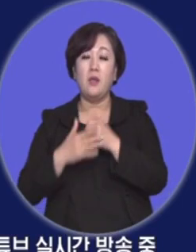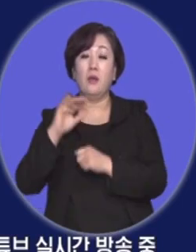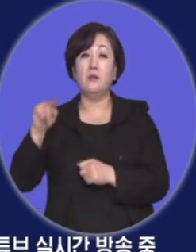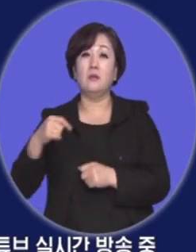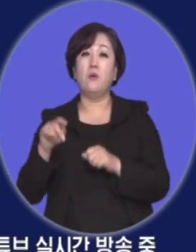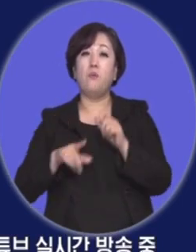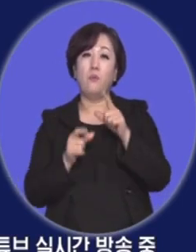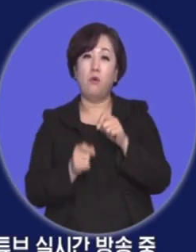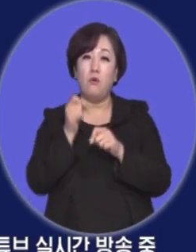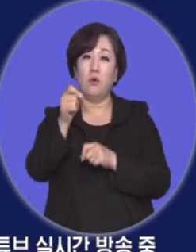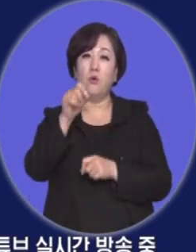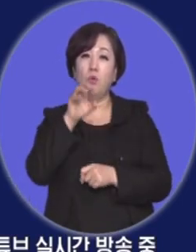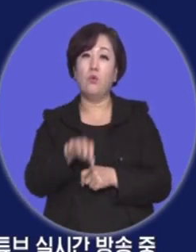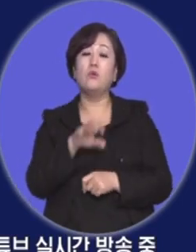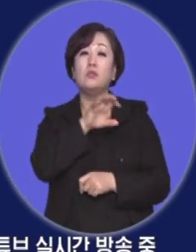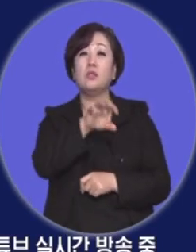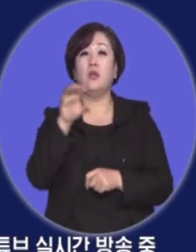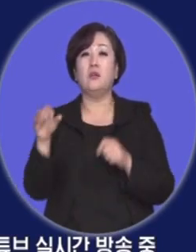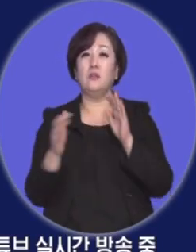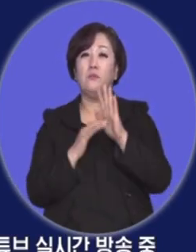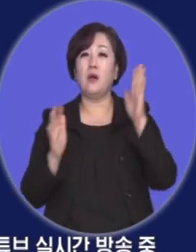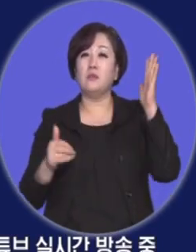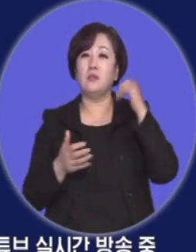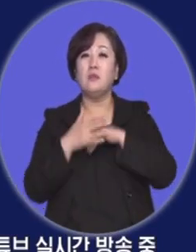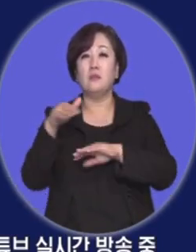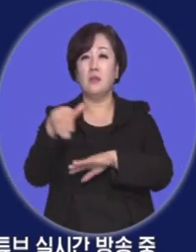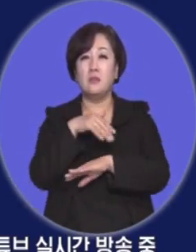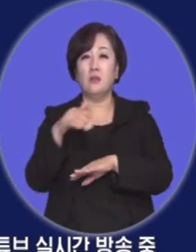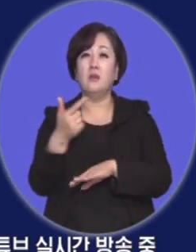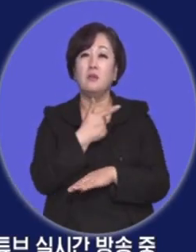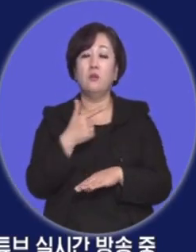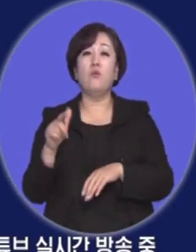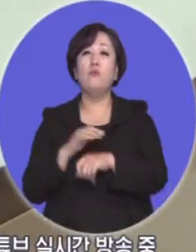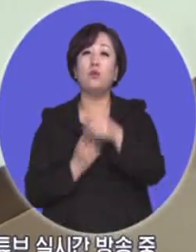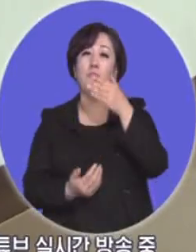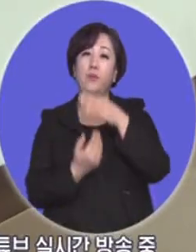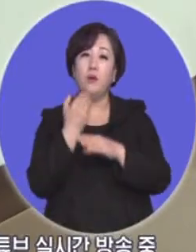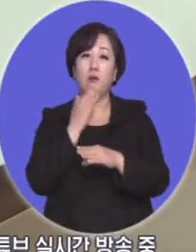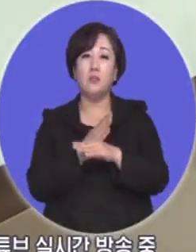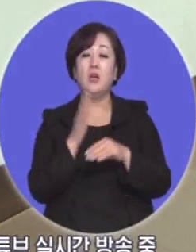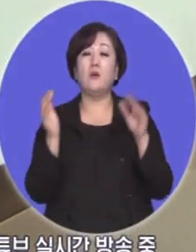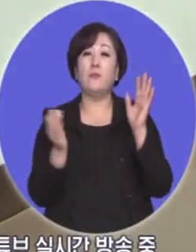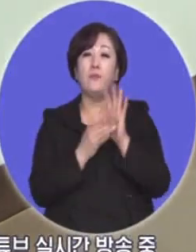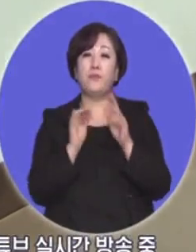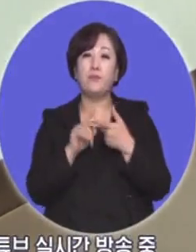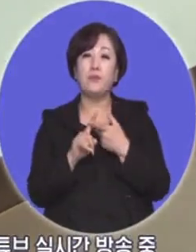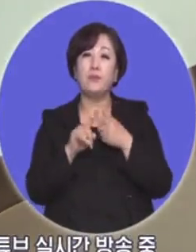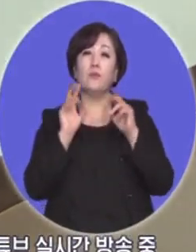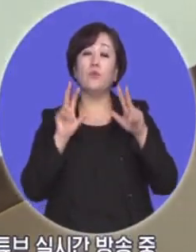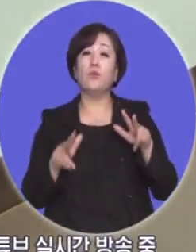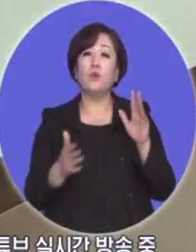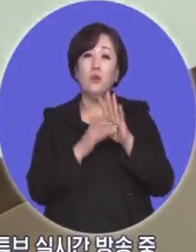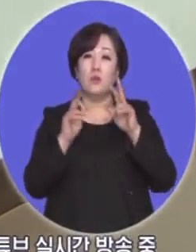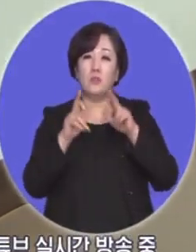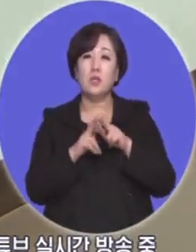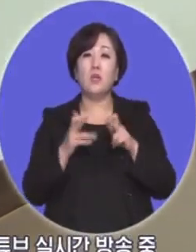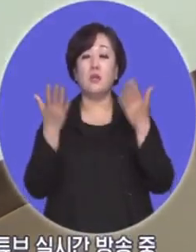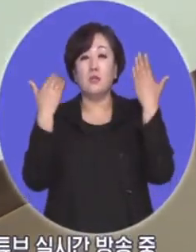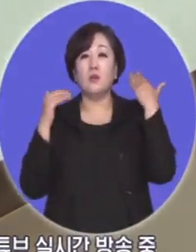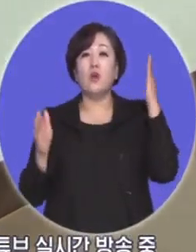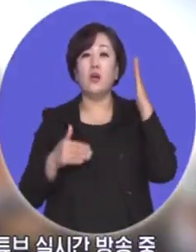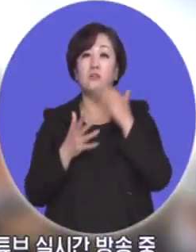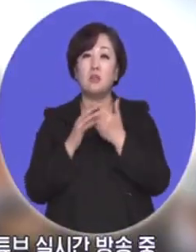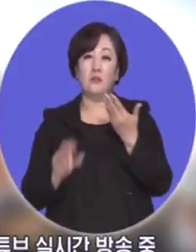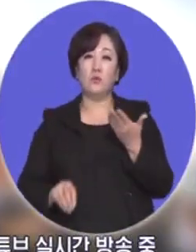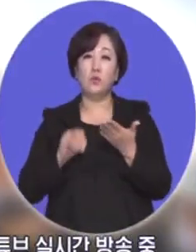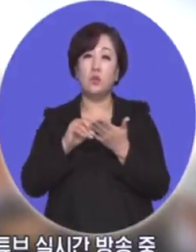모두 멀리 떨어져 있어 학생들의 통합 여건이 나빴던 겁니다 여기에 특수교육 수요도 꾸준히